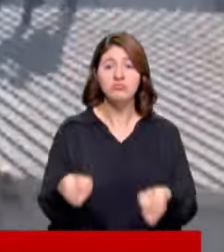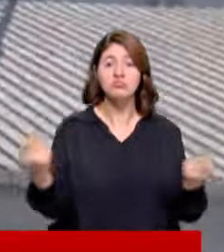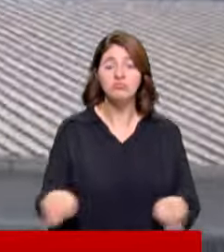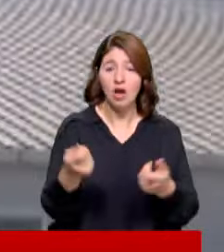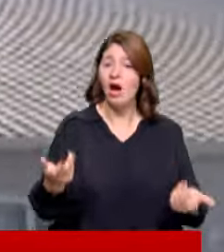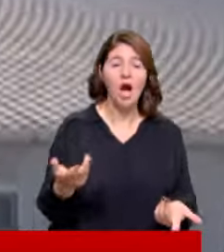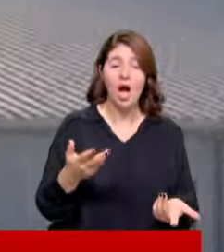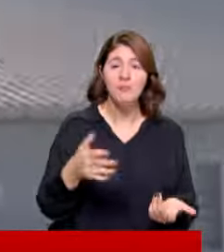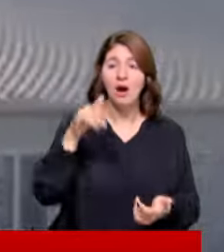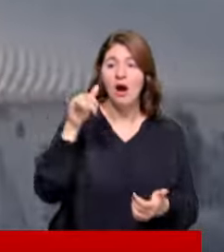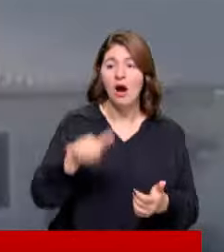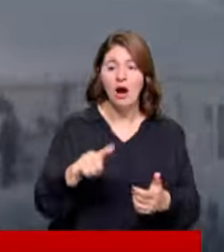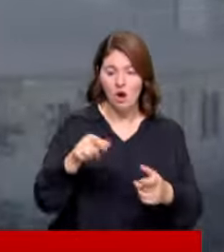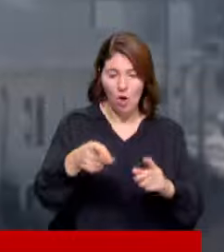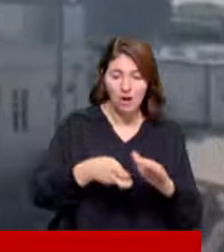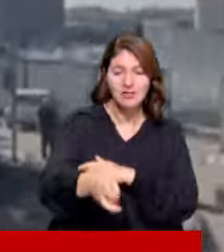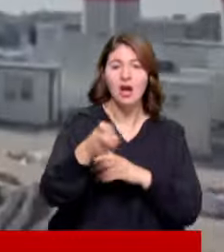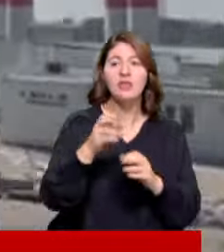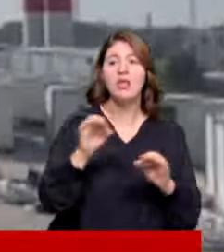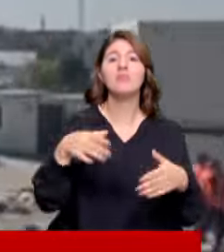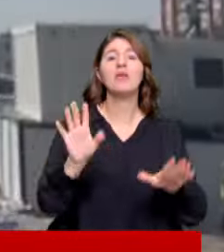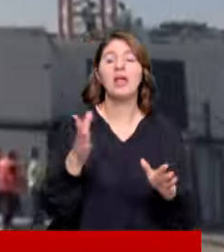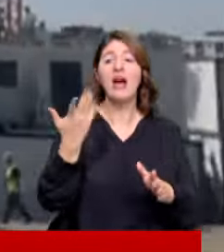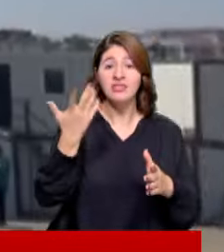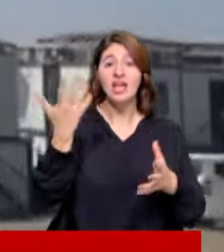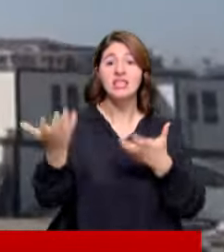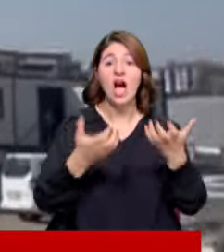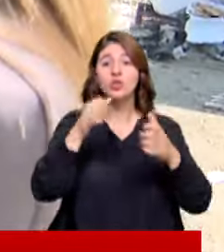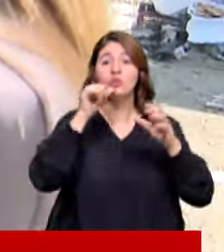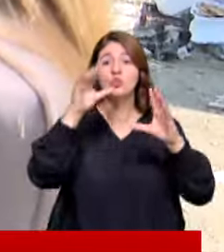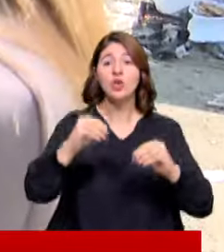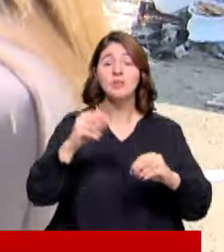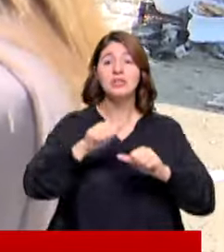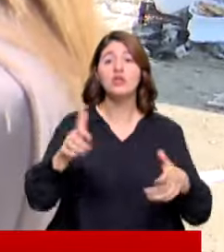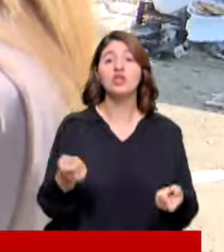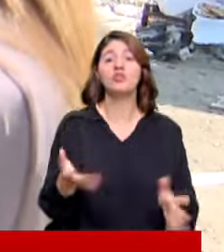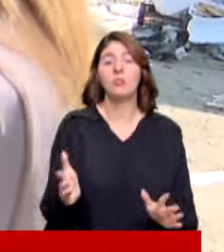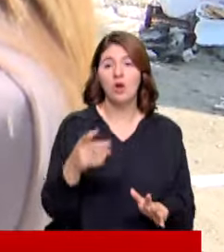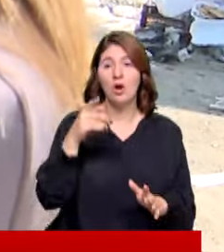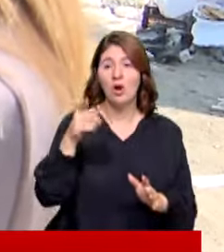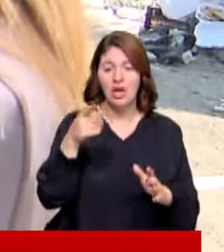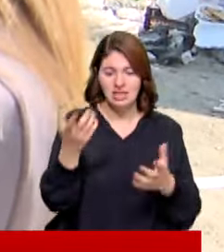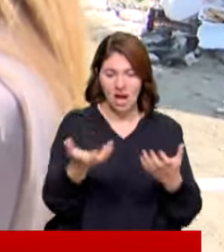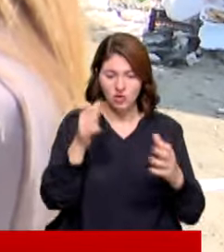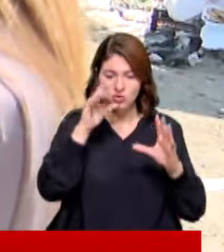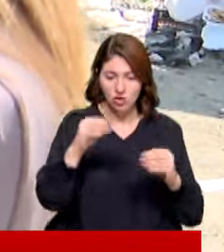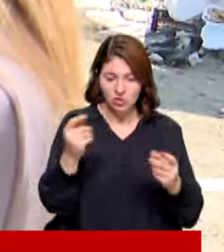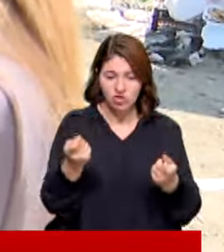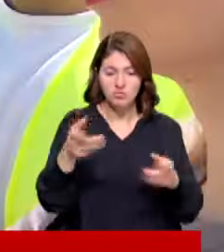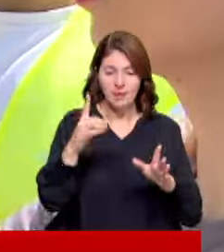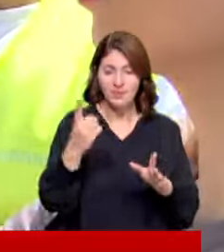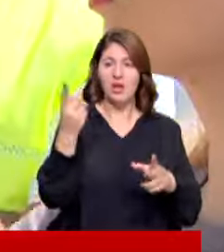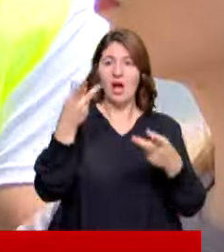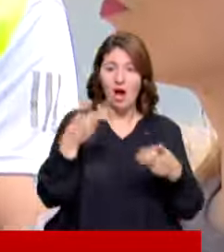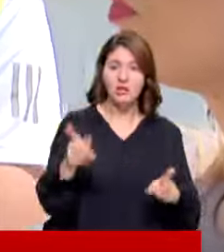çalıştırıldılar. Ancak hat tamamlanmadan açıldı. Hatta yangın söndürme sistemi bile çalışmıyor. Yangın söndürmesi aktif olmayan bir metroyu aktif hale